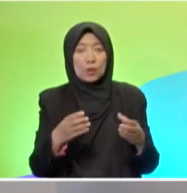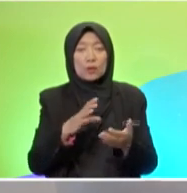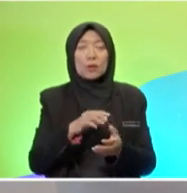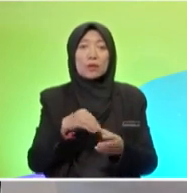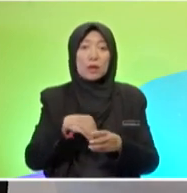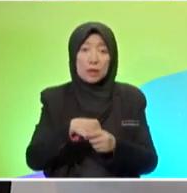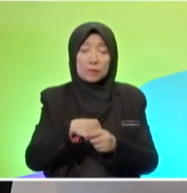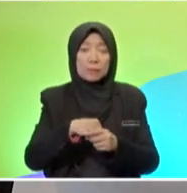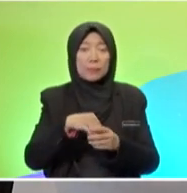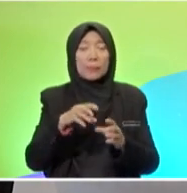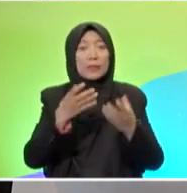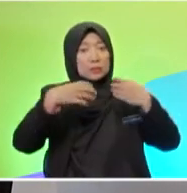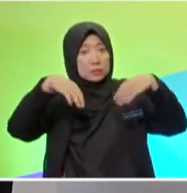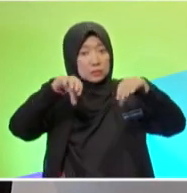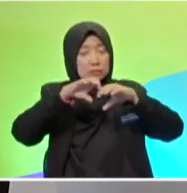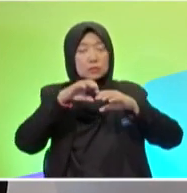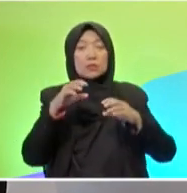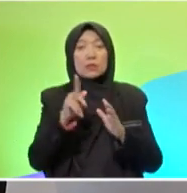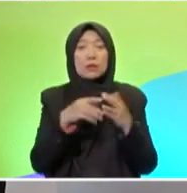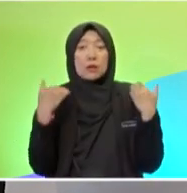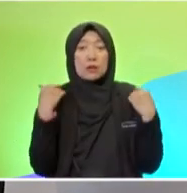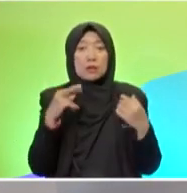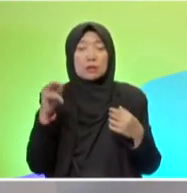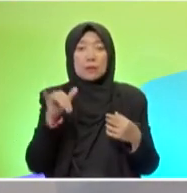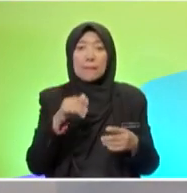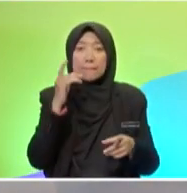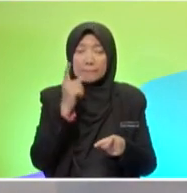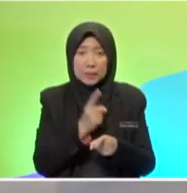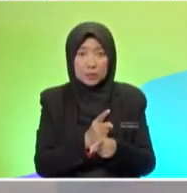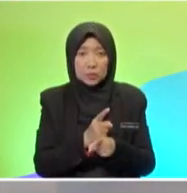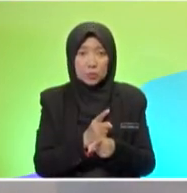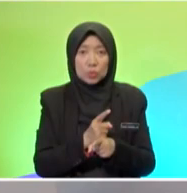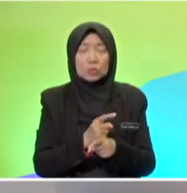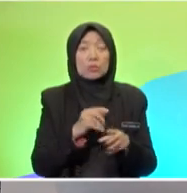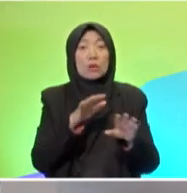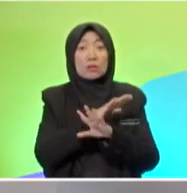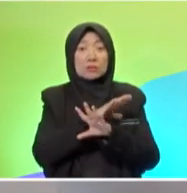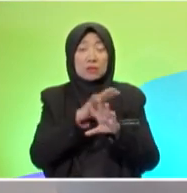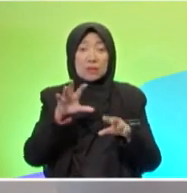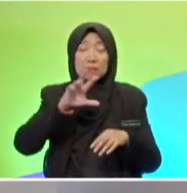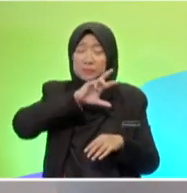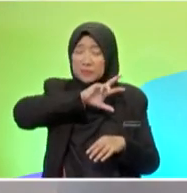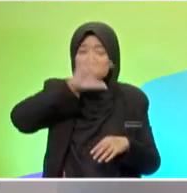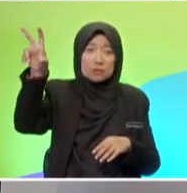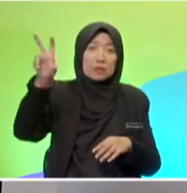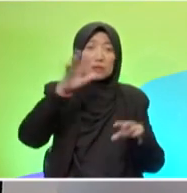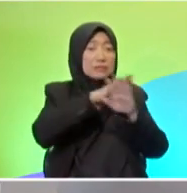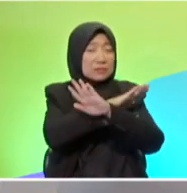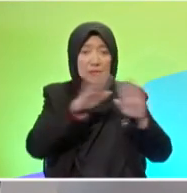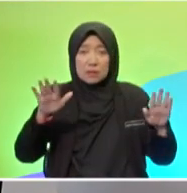yang sebenarnya menjerit berkata tidak kita tidak kita tidak jadi tidak saya